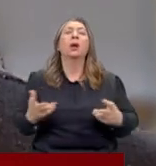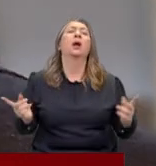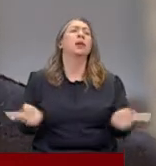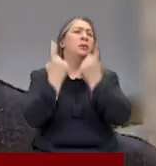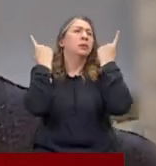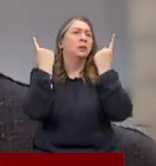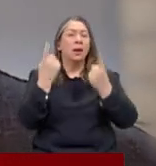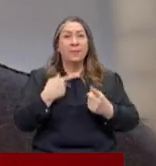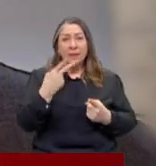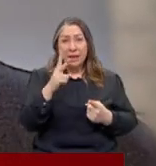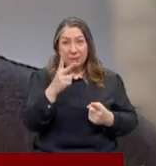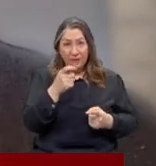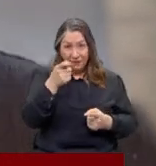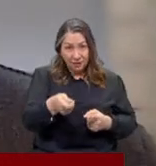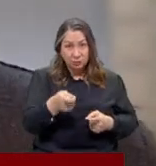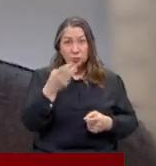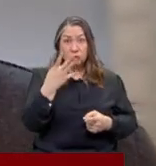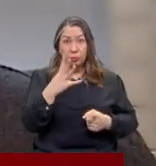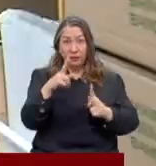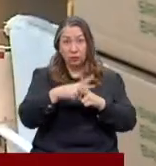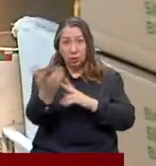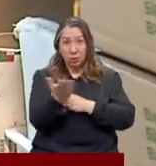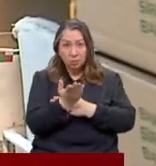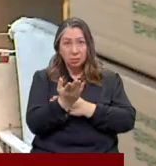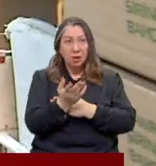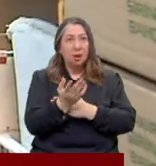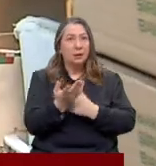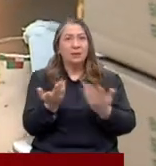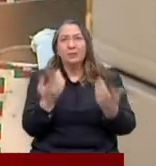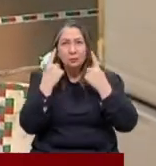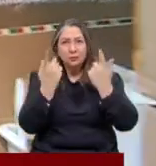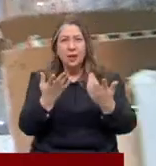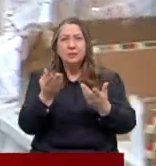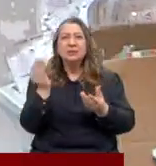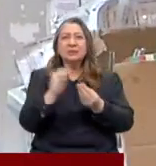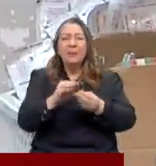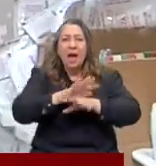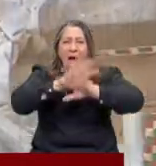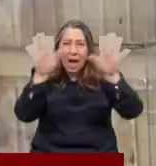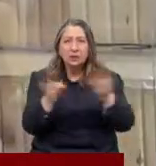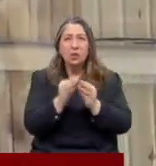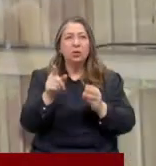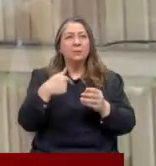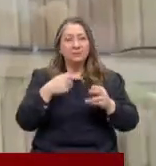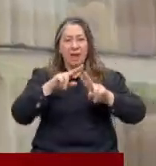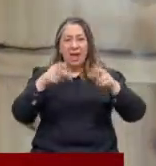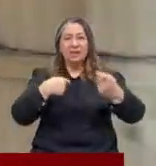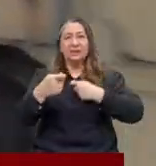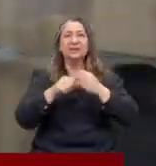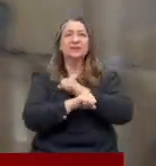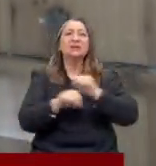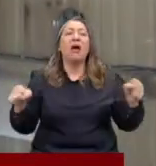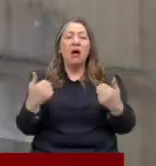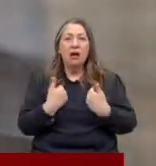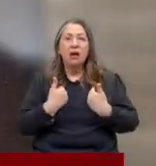diyemiyoruz. Benim 2000 verdiğim yerde 4000 fatura geldi. Hepsi yani. Zamın gelmeyen hiçbir şey yok. O da haliyle bizim gibi esnafları vurdu.